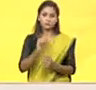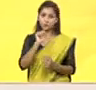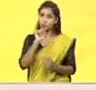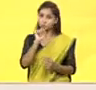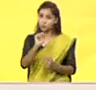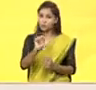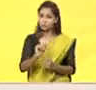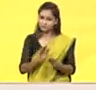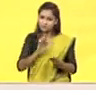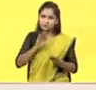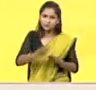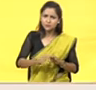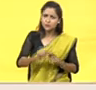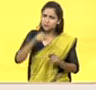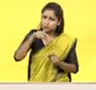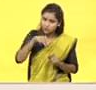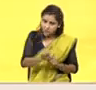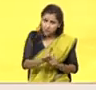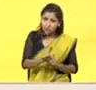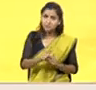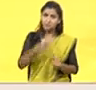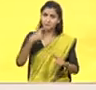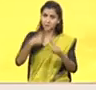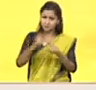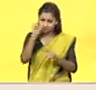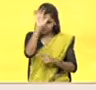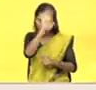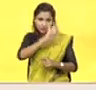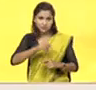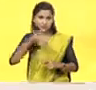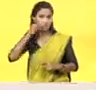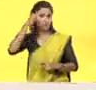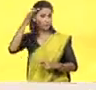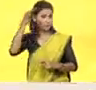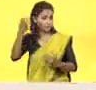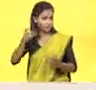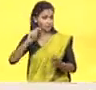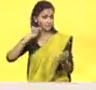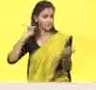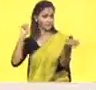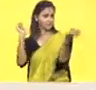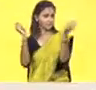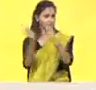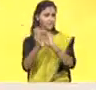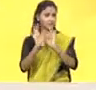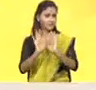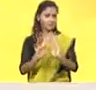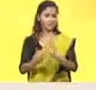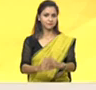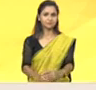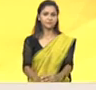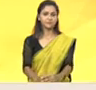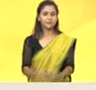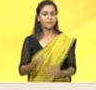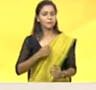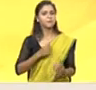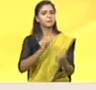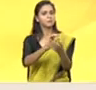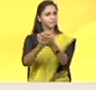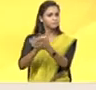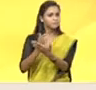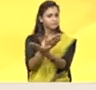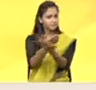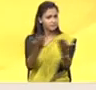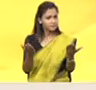कदम अपने और देश के भविष्य को बदलने वाला होगा। मेरे प्यारे